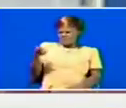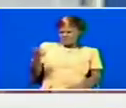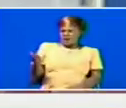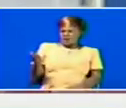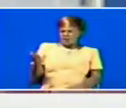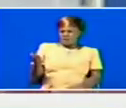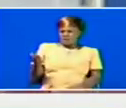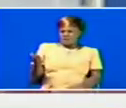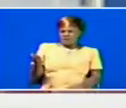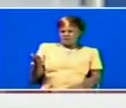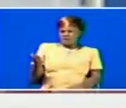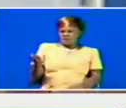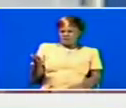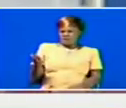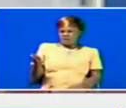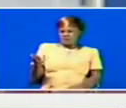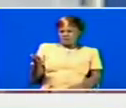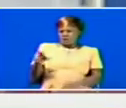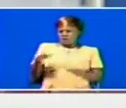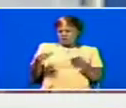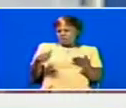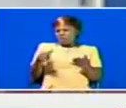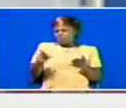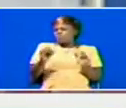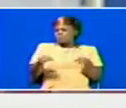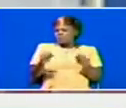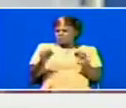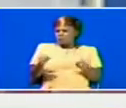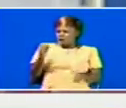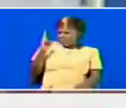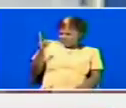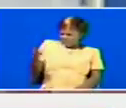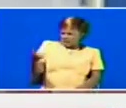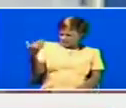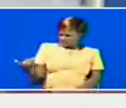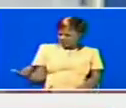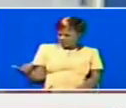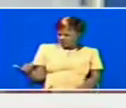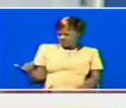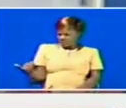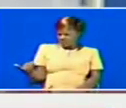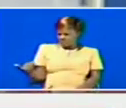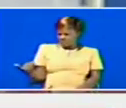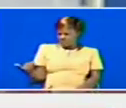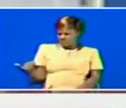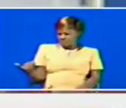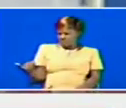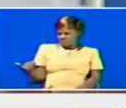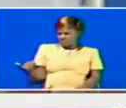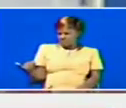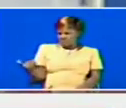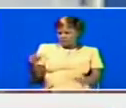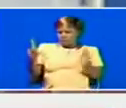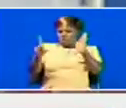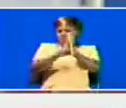ama una silaha fulani utaielekeza kwa mtoto. Katika sheria